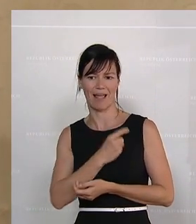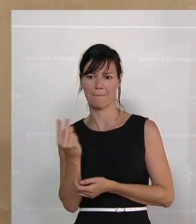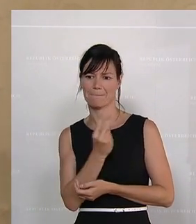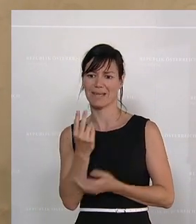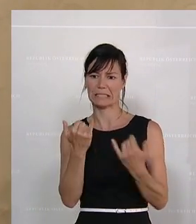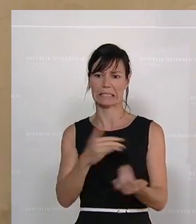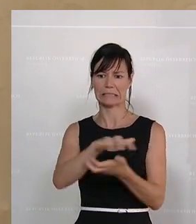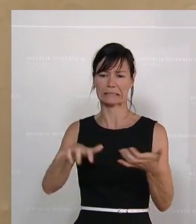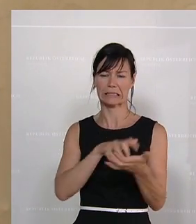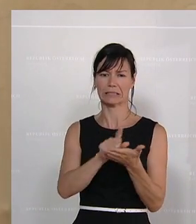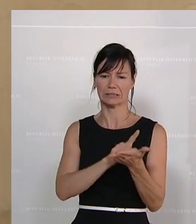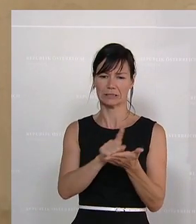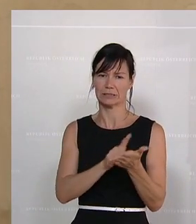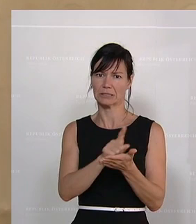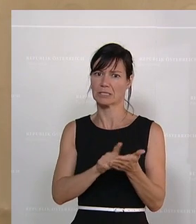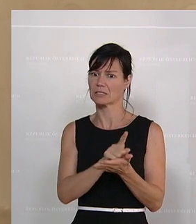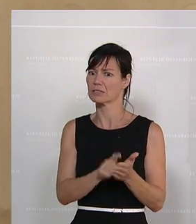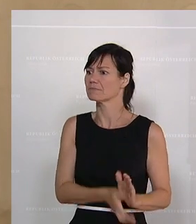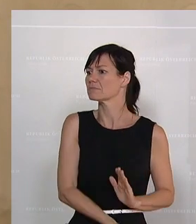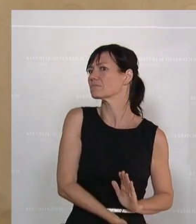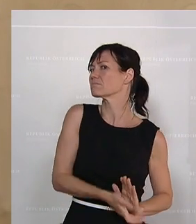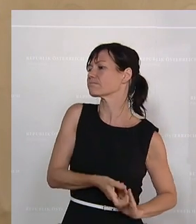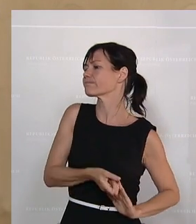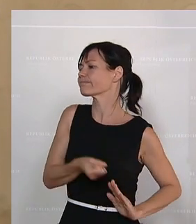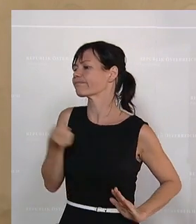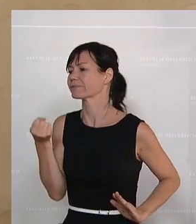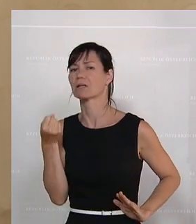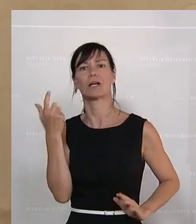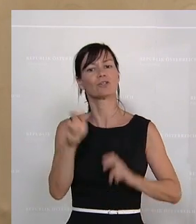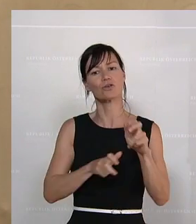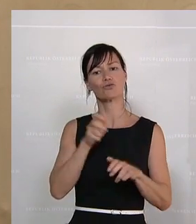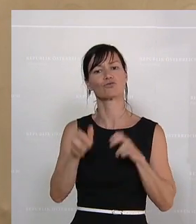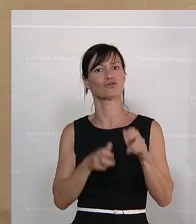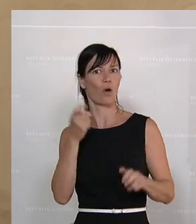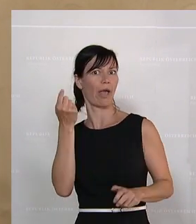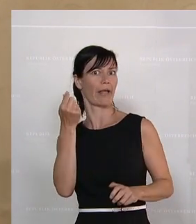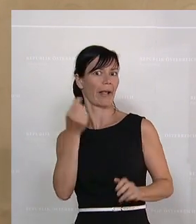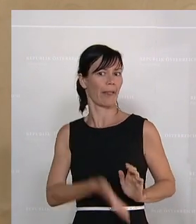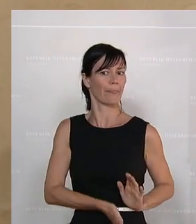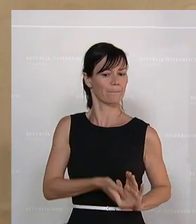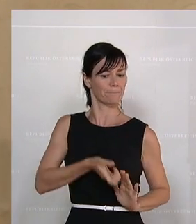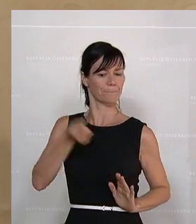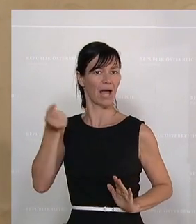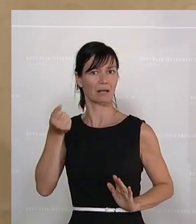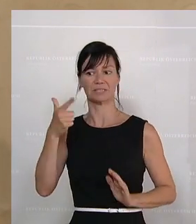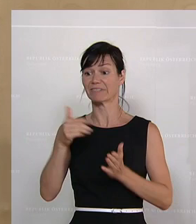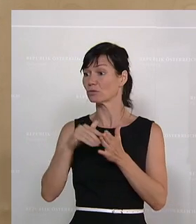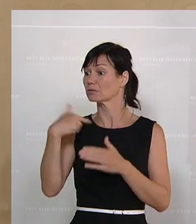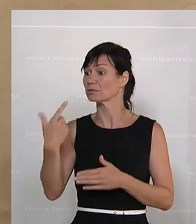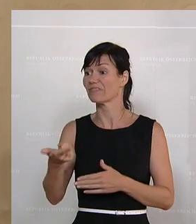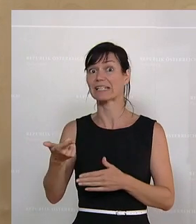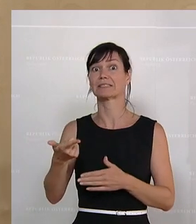tief in die taschen und nimmt einiges an steuergeld in die hand unter anderem im jahr 2020